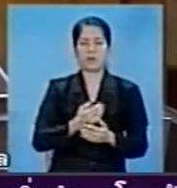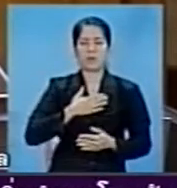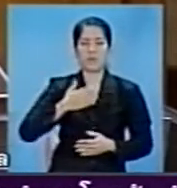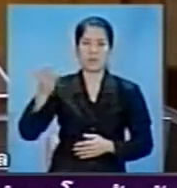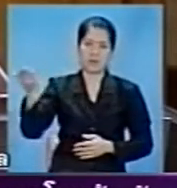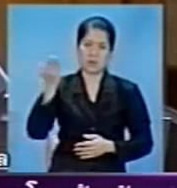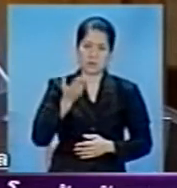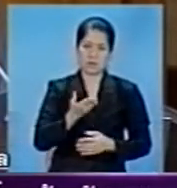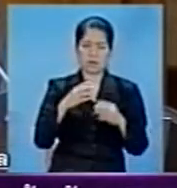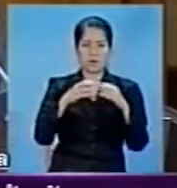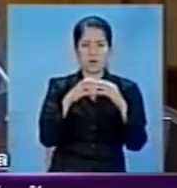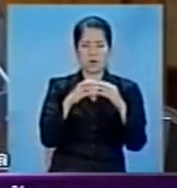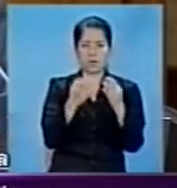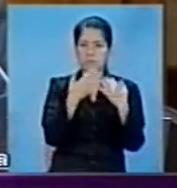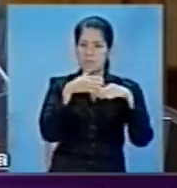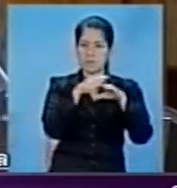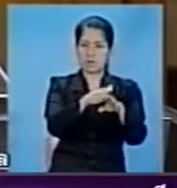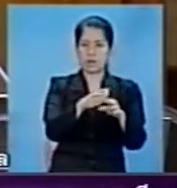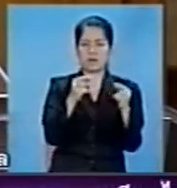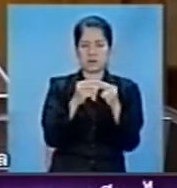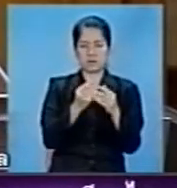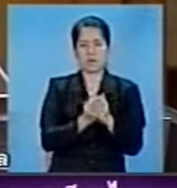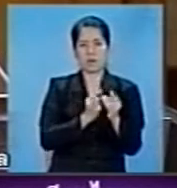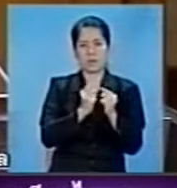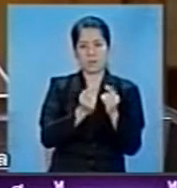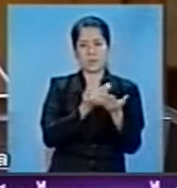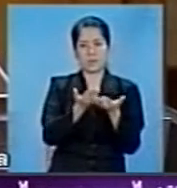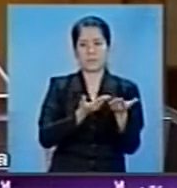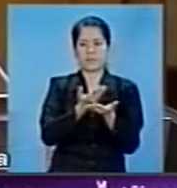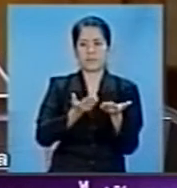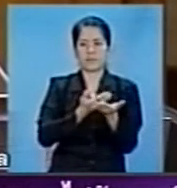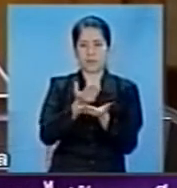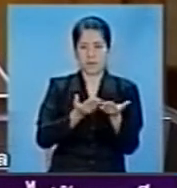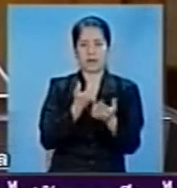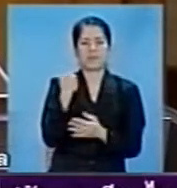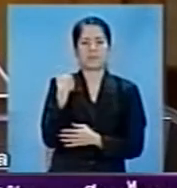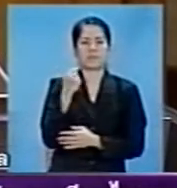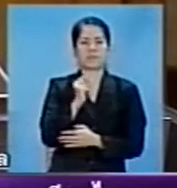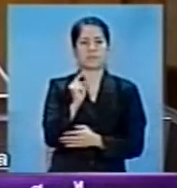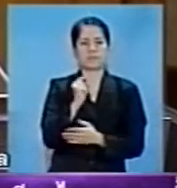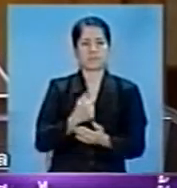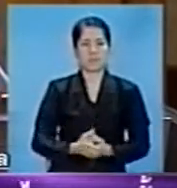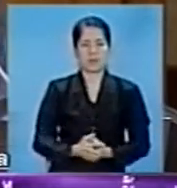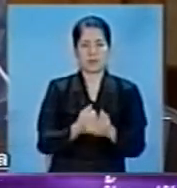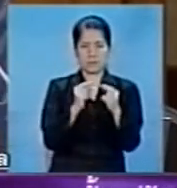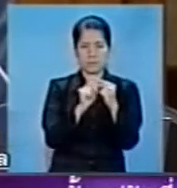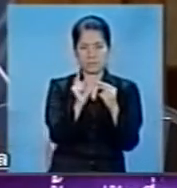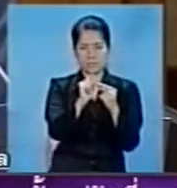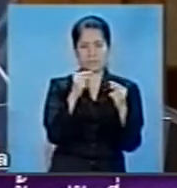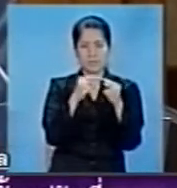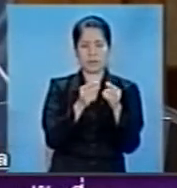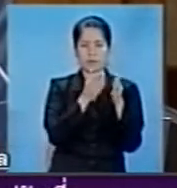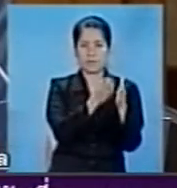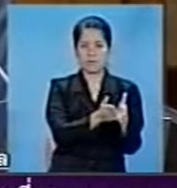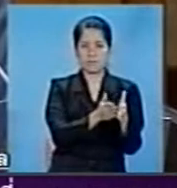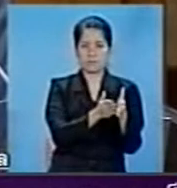ชิญวิปทุกฝ่ายเข้าไปปรึกษาหารือก็บอกว่าแม้3ฝ่